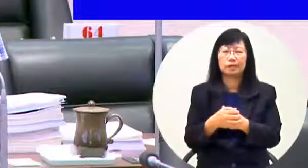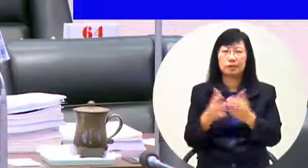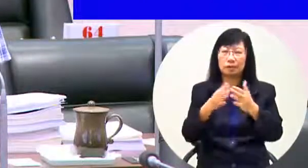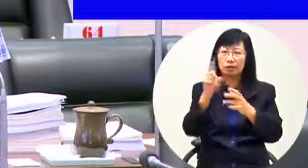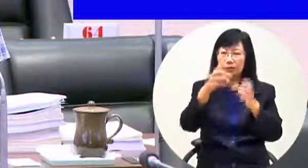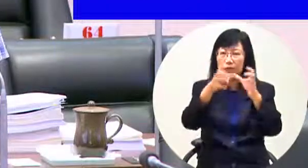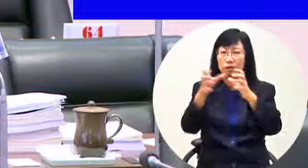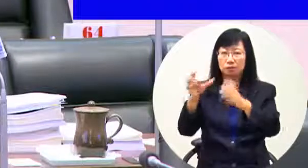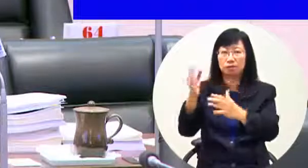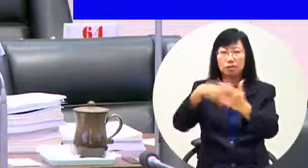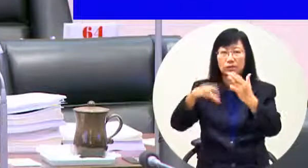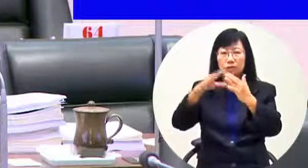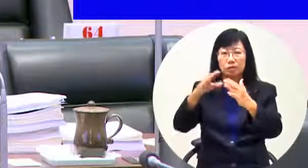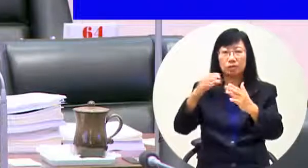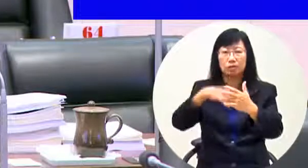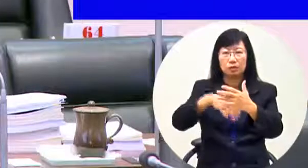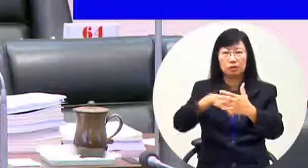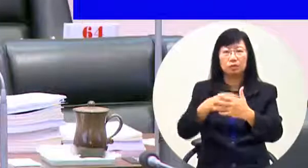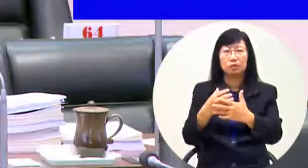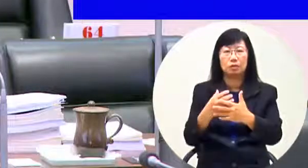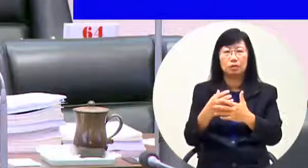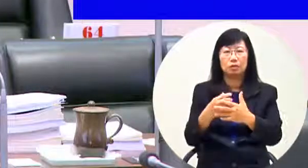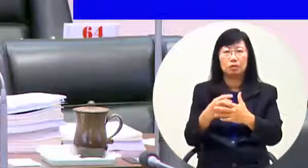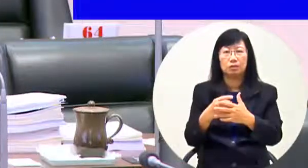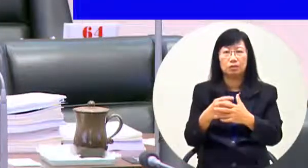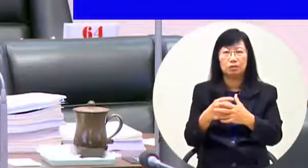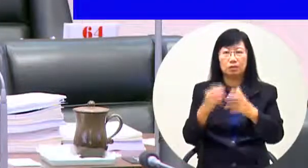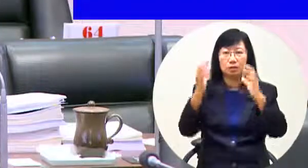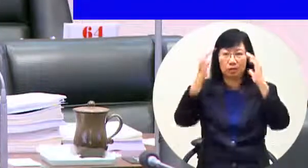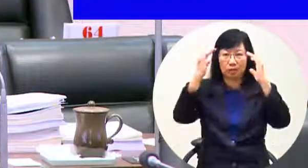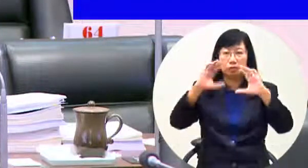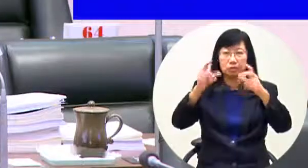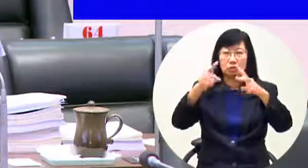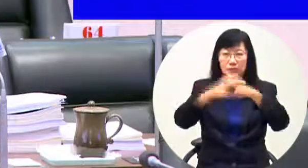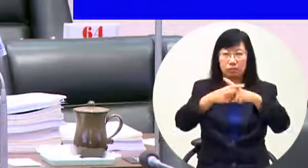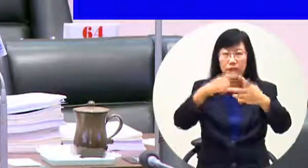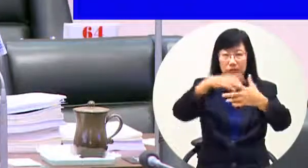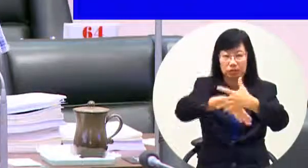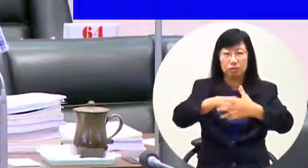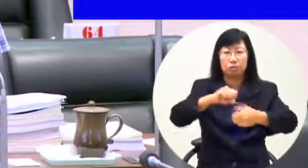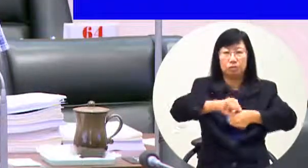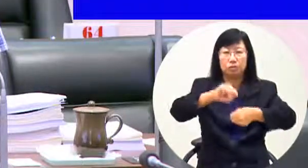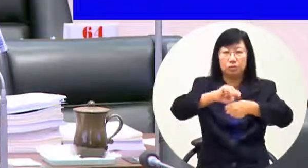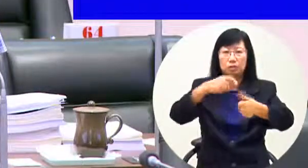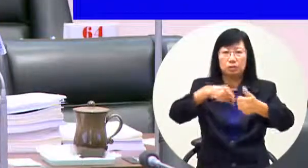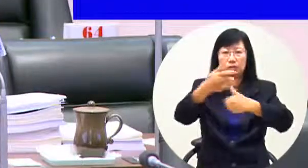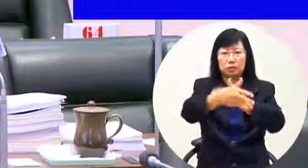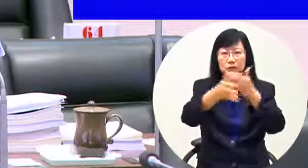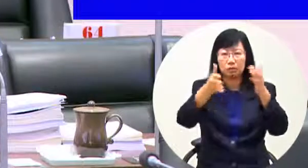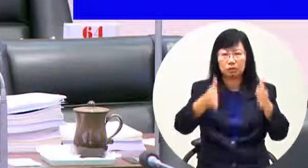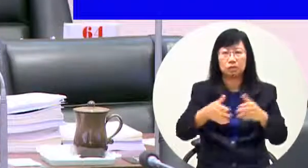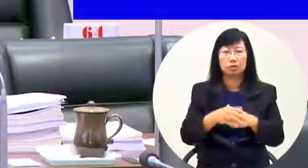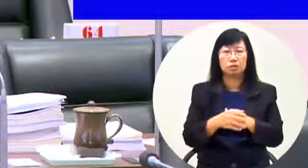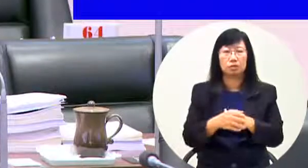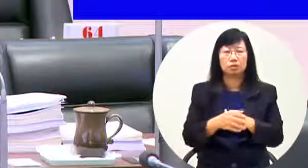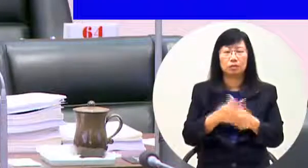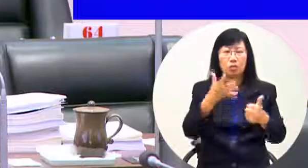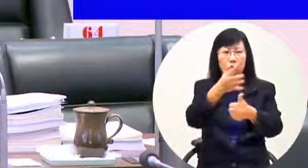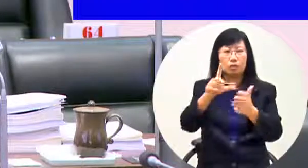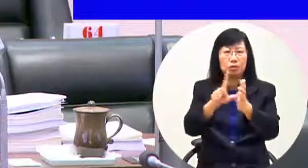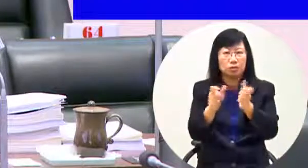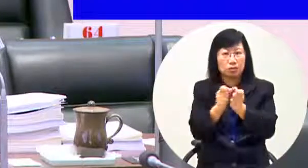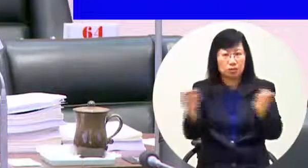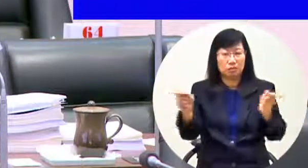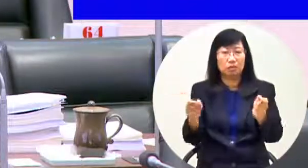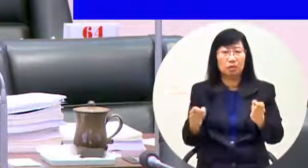他原校就是南子国小增设教室，但是那个不是长久之计，你混混混，你投资